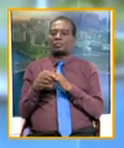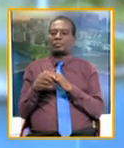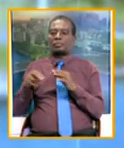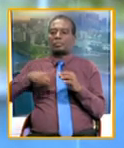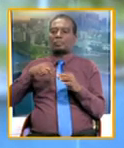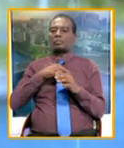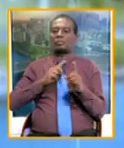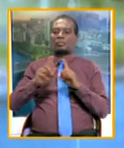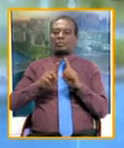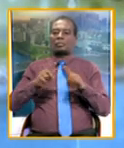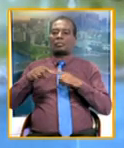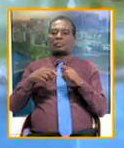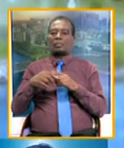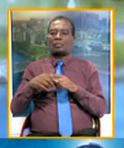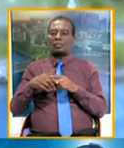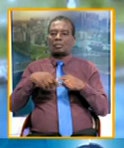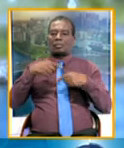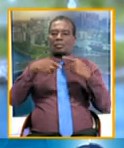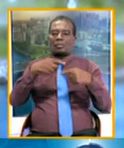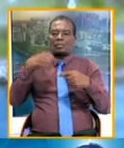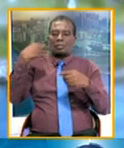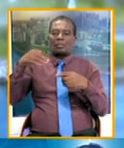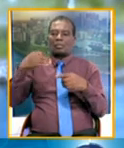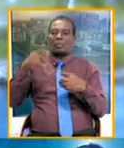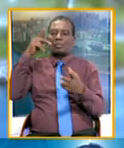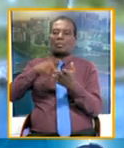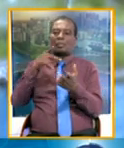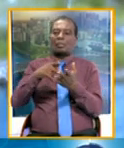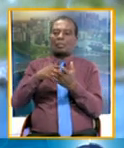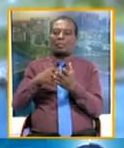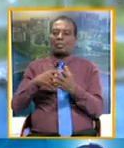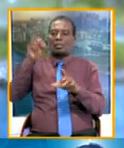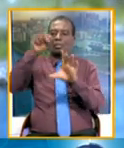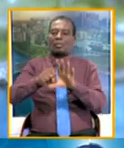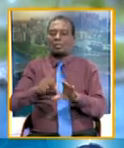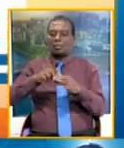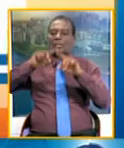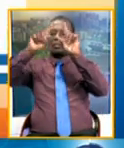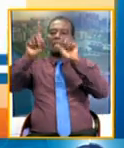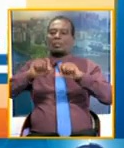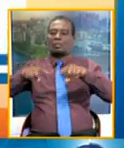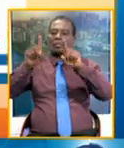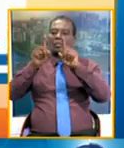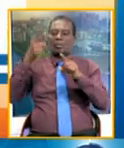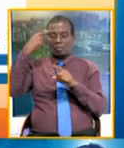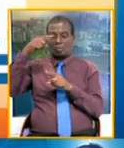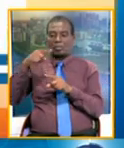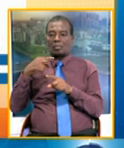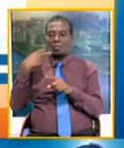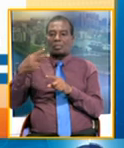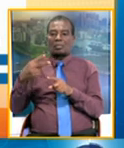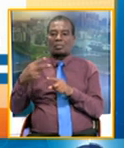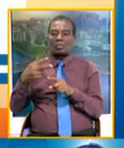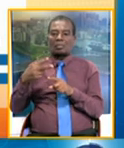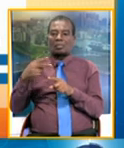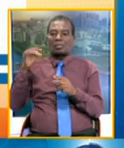Et nous allons aussi partir en France, repartir en France, à Paris, précisément au siège de l'UNESCO, pour suivre cette intervention de